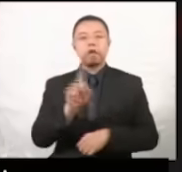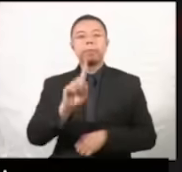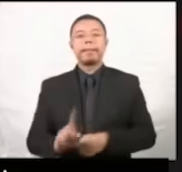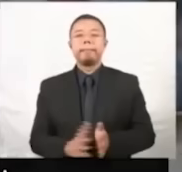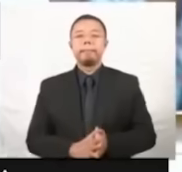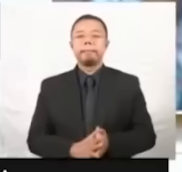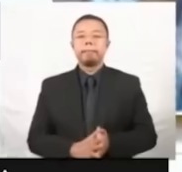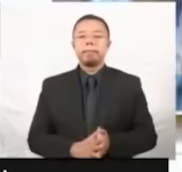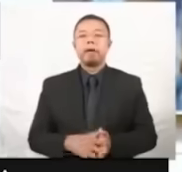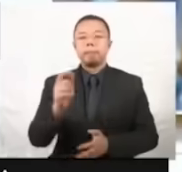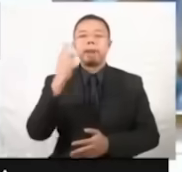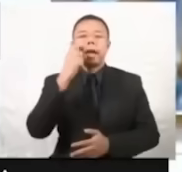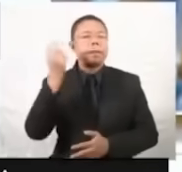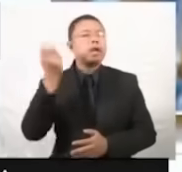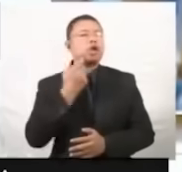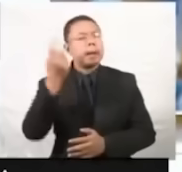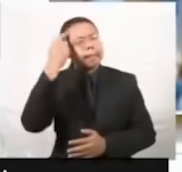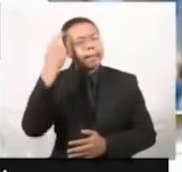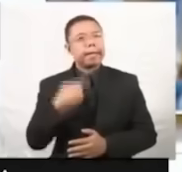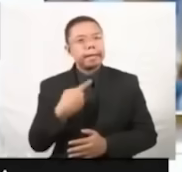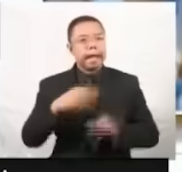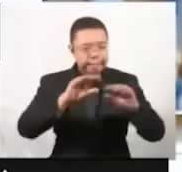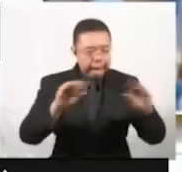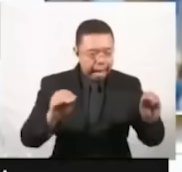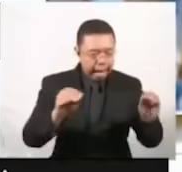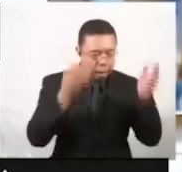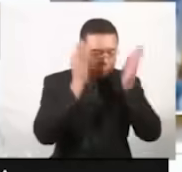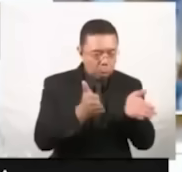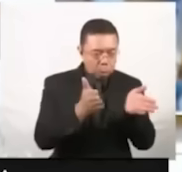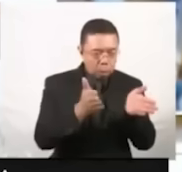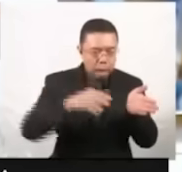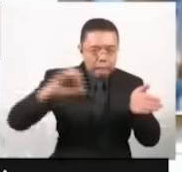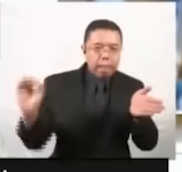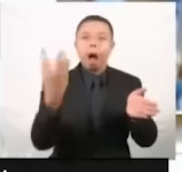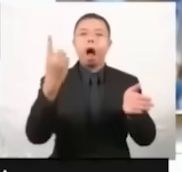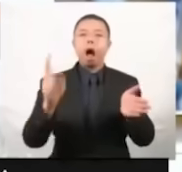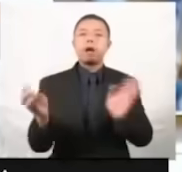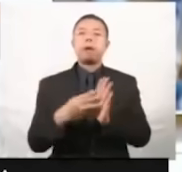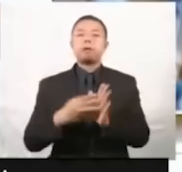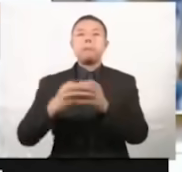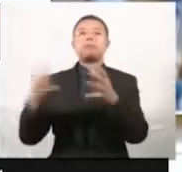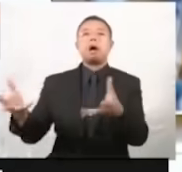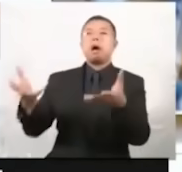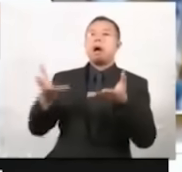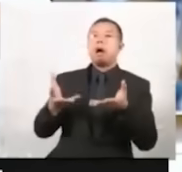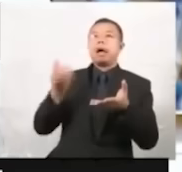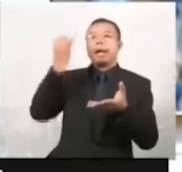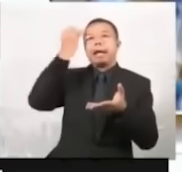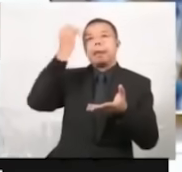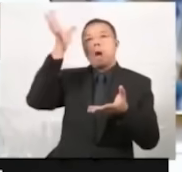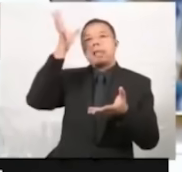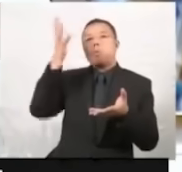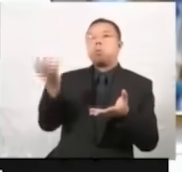berbicara Pak Darma bayangkan ya kita lagi bekerja ada sebuah peristiwa besar yang ilmunya kita